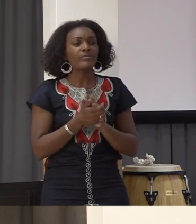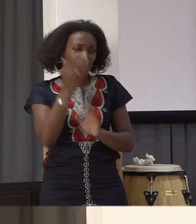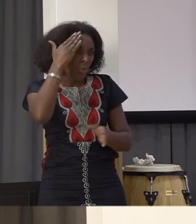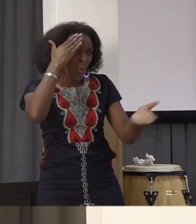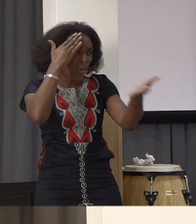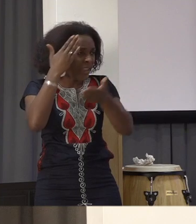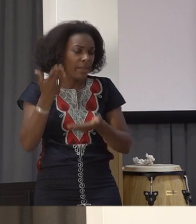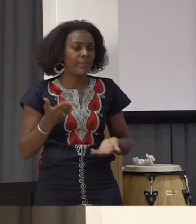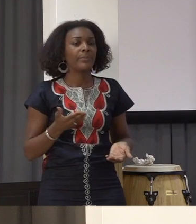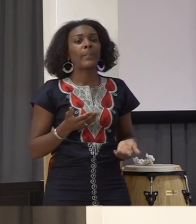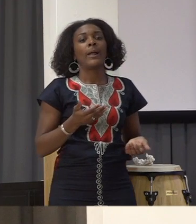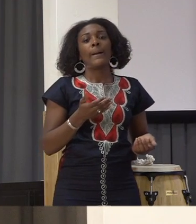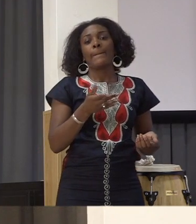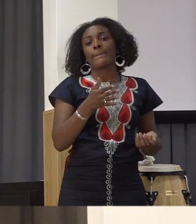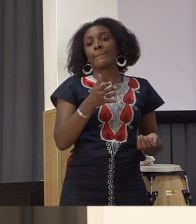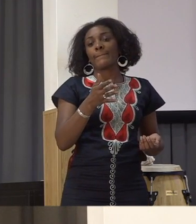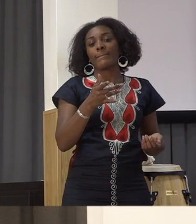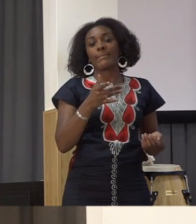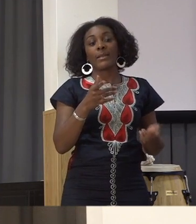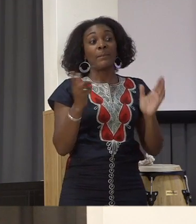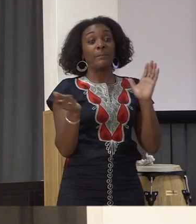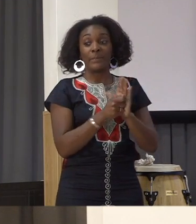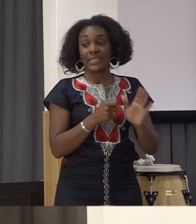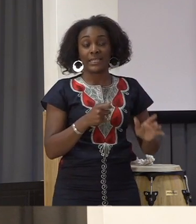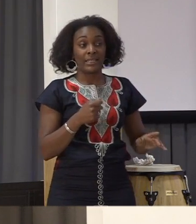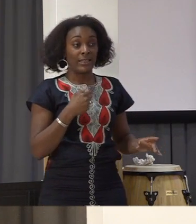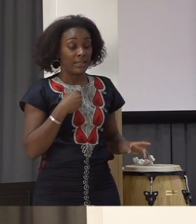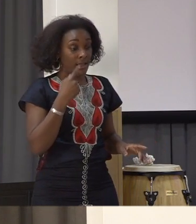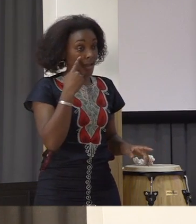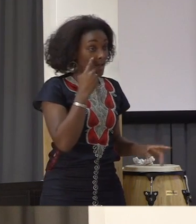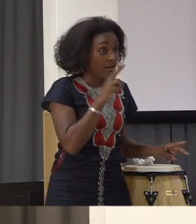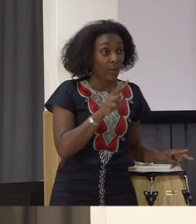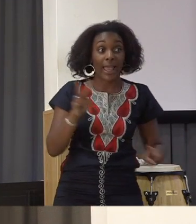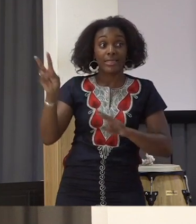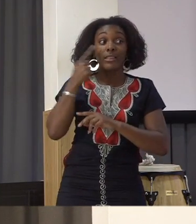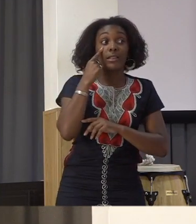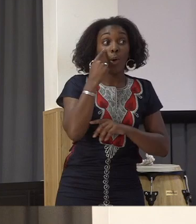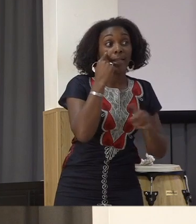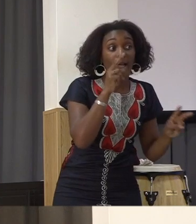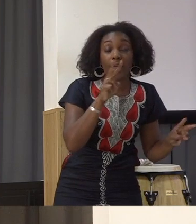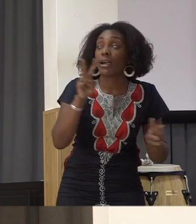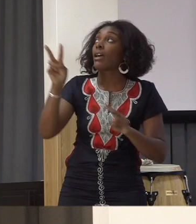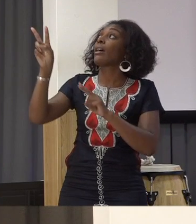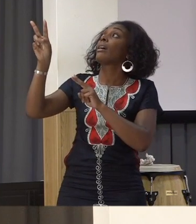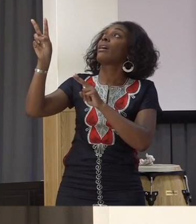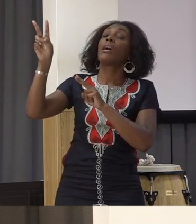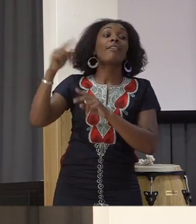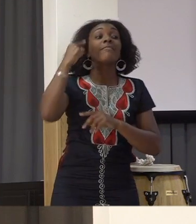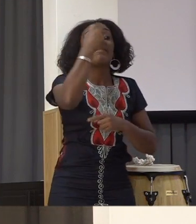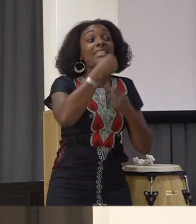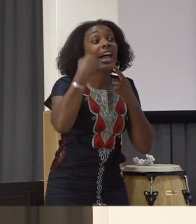bien ce verset, que lorsque nous tournons nos regards vers Dieu, notre